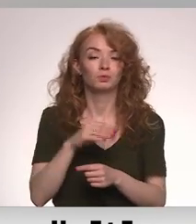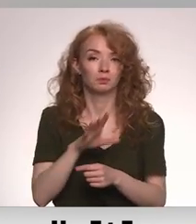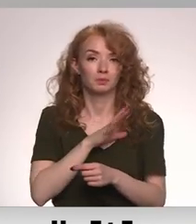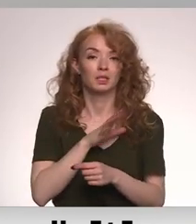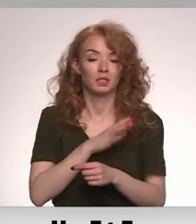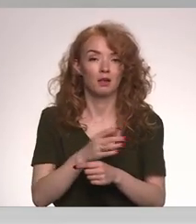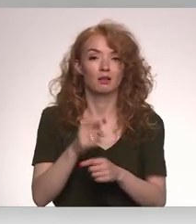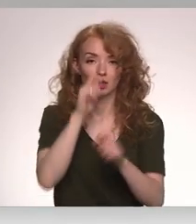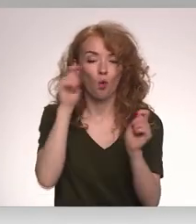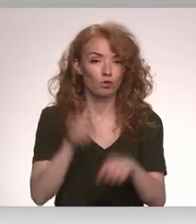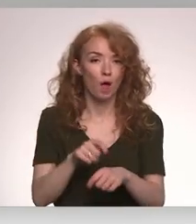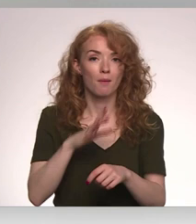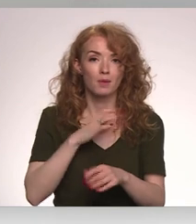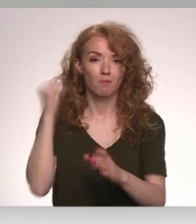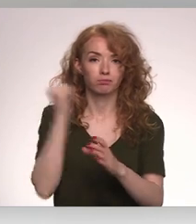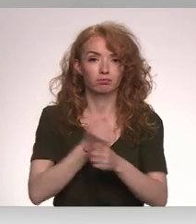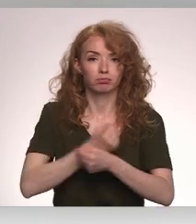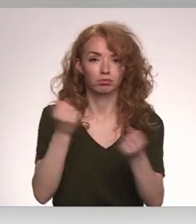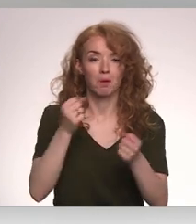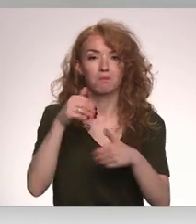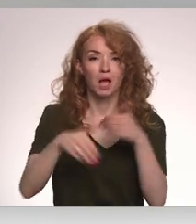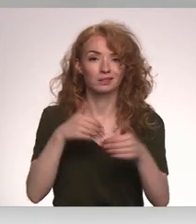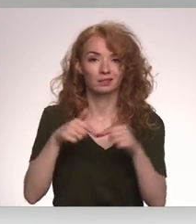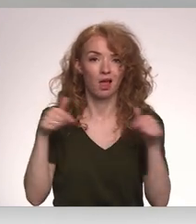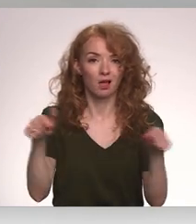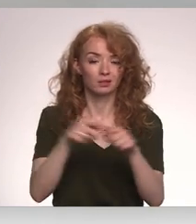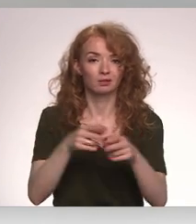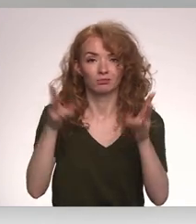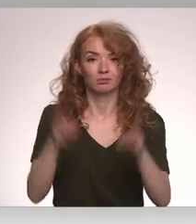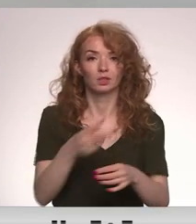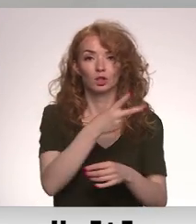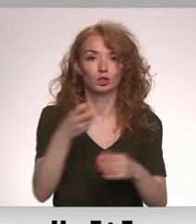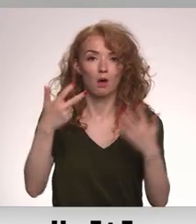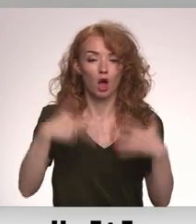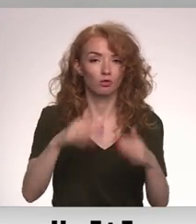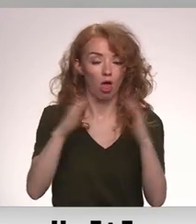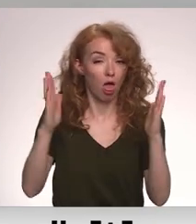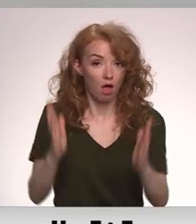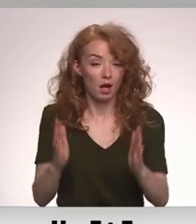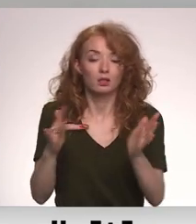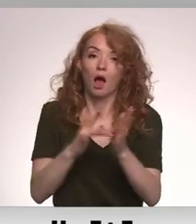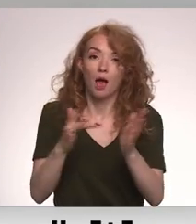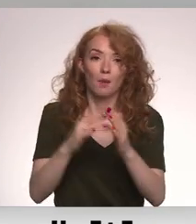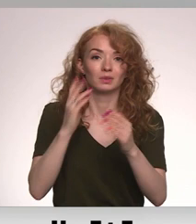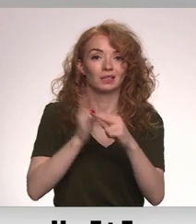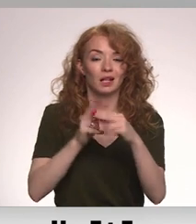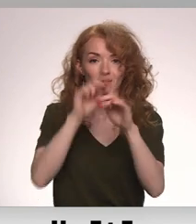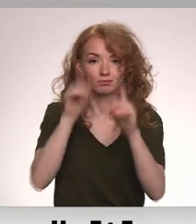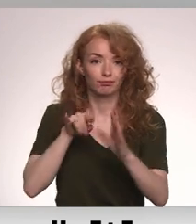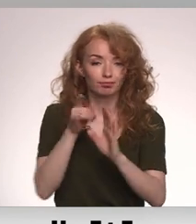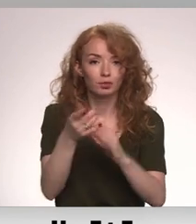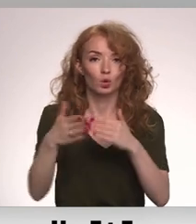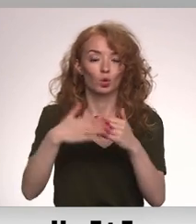Mums arī bija uz zaudējumu. Bija trieciens pa pilsētas baseinu. Kopumā ir cietuši 280 ēkas. Kādam izsita logus un durvis,